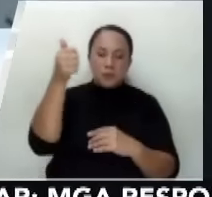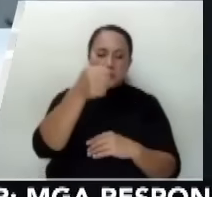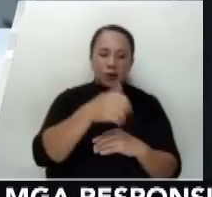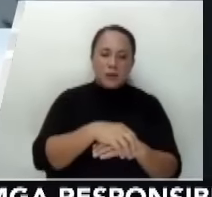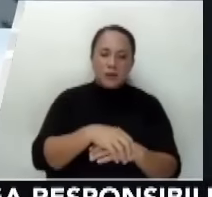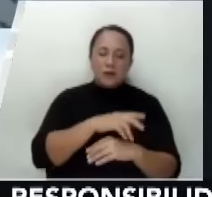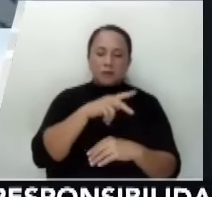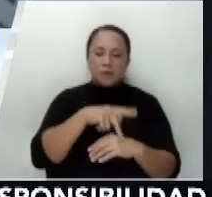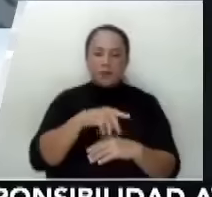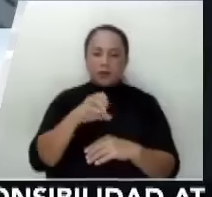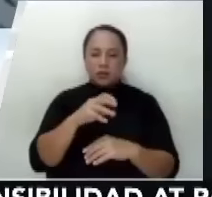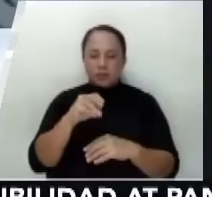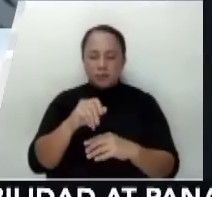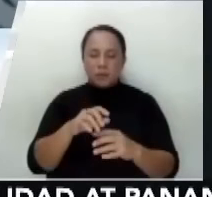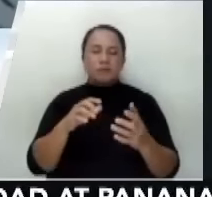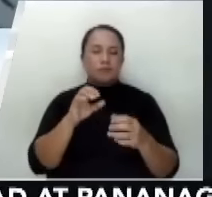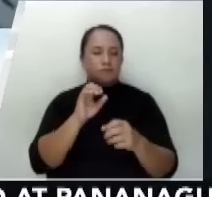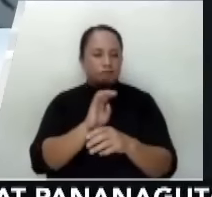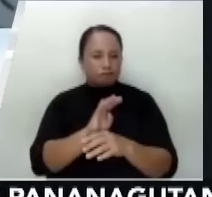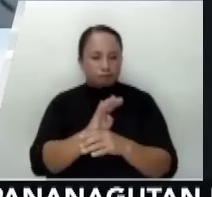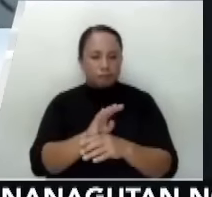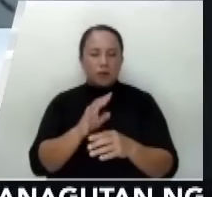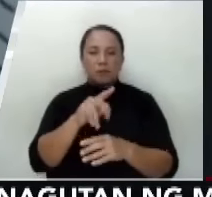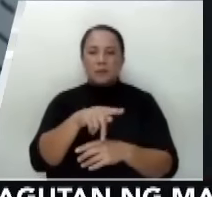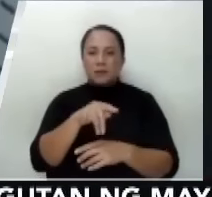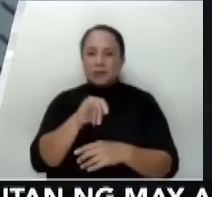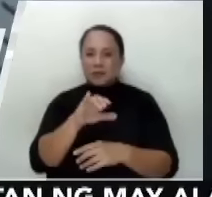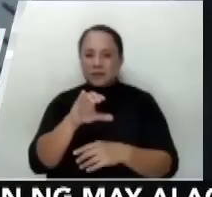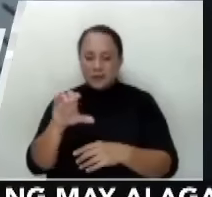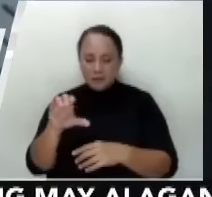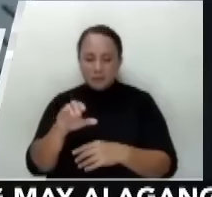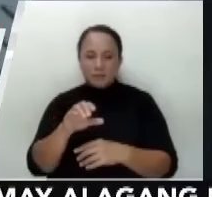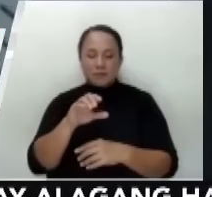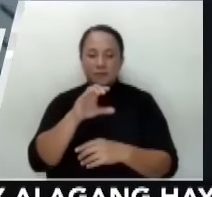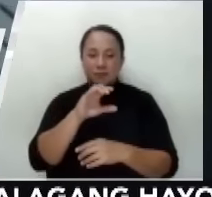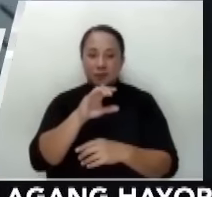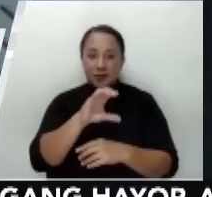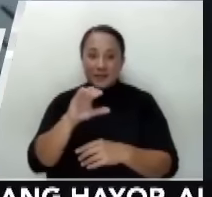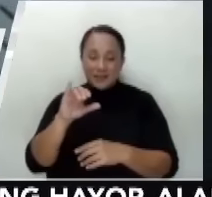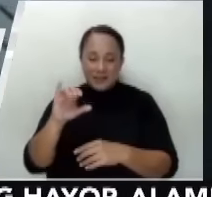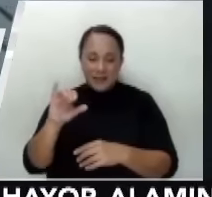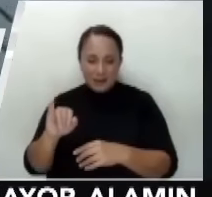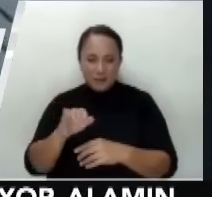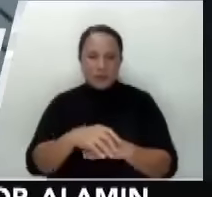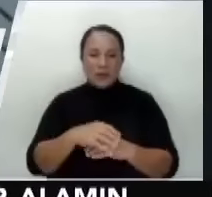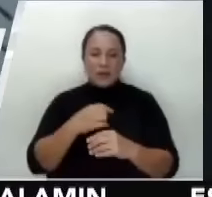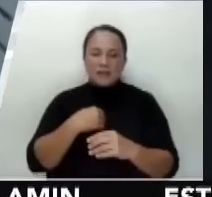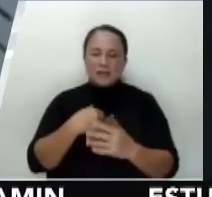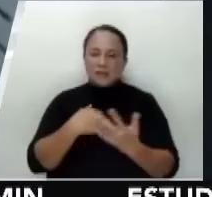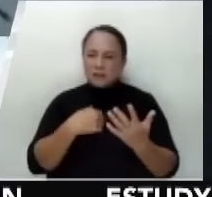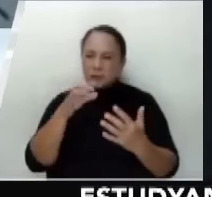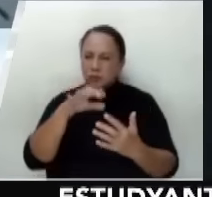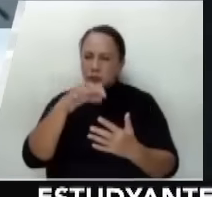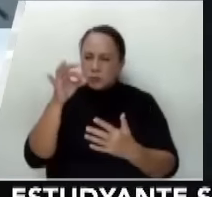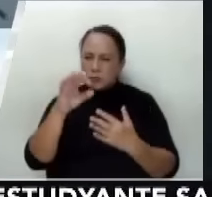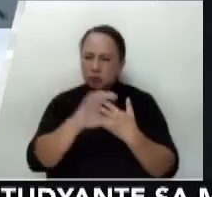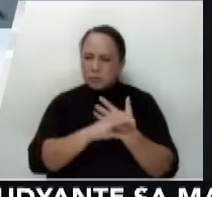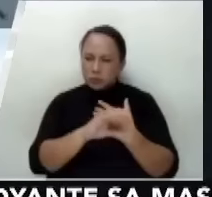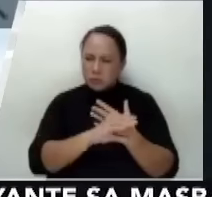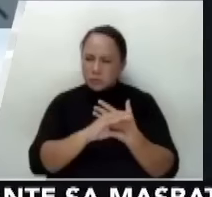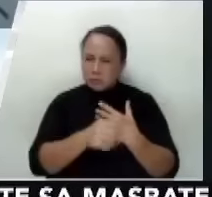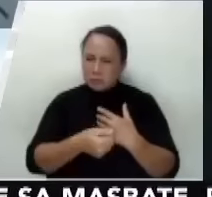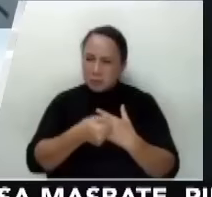of Commerce and Industry o PCCI. So kapag gano'n na ang mga pinapaboran ano, ng mga kontrata ay yun din